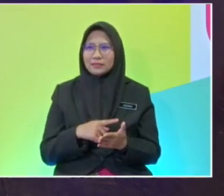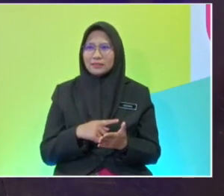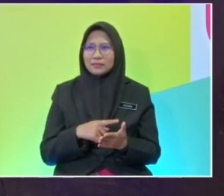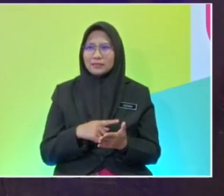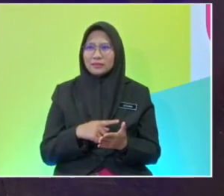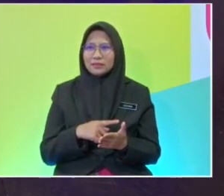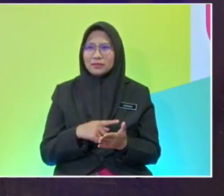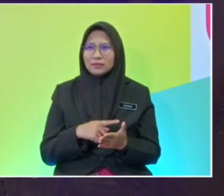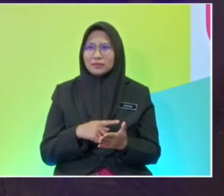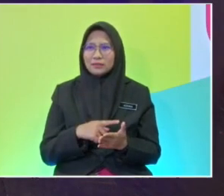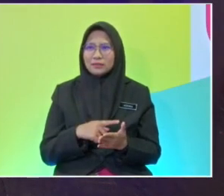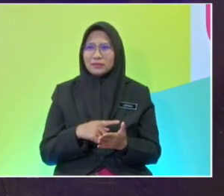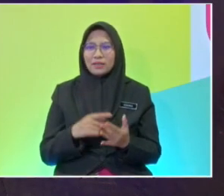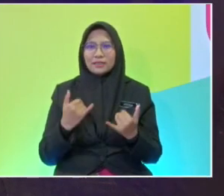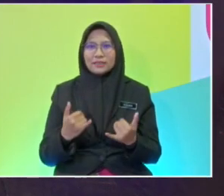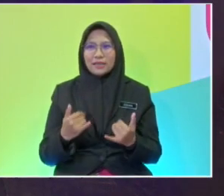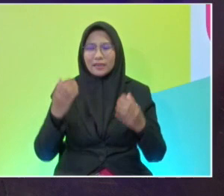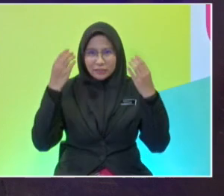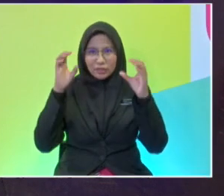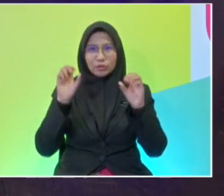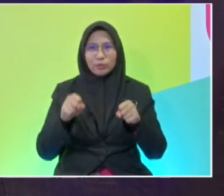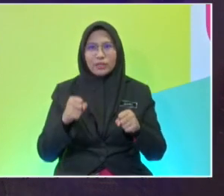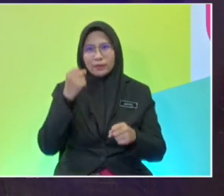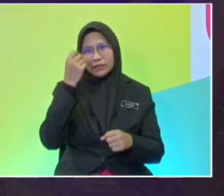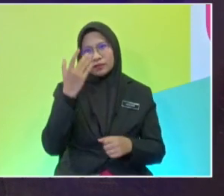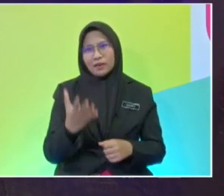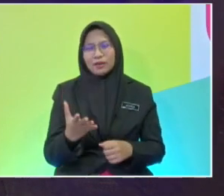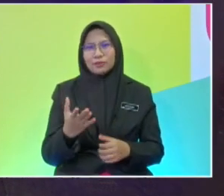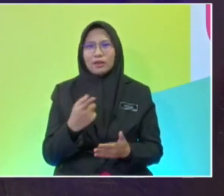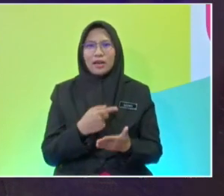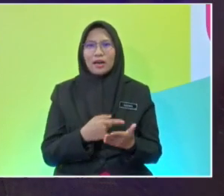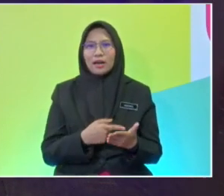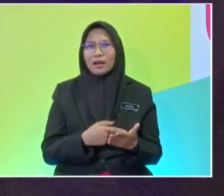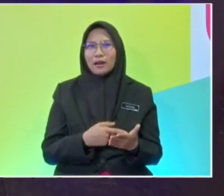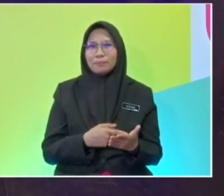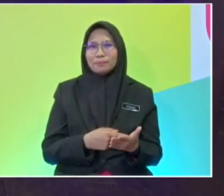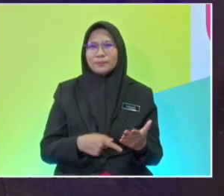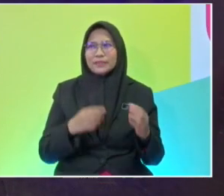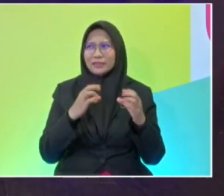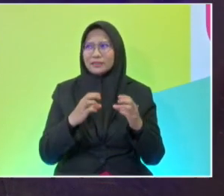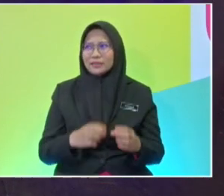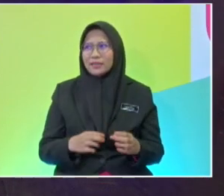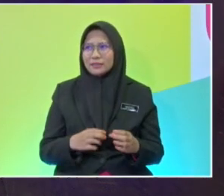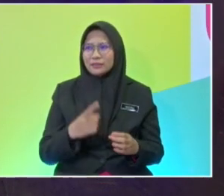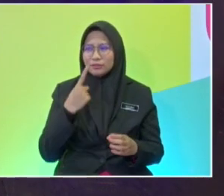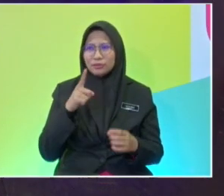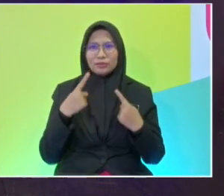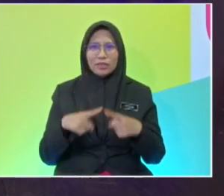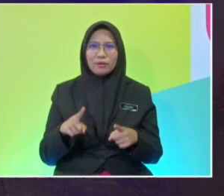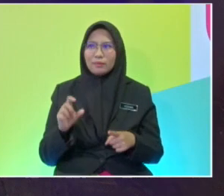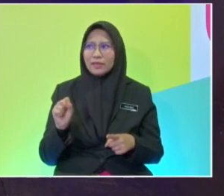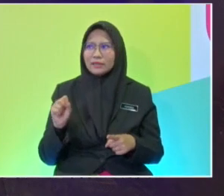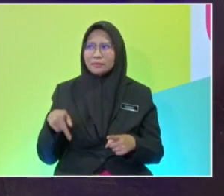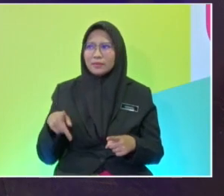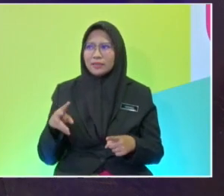ini boleh berikan tips kepada murid-murid semua untuk menjawab soal ini dalam pemeriksaan SPM yang akan datang silakan